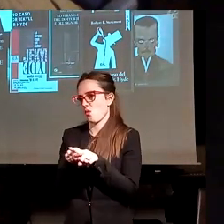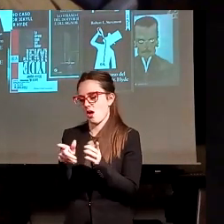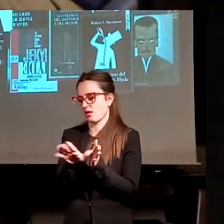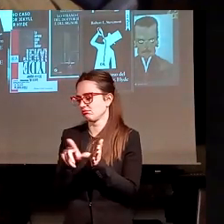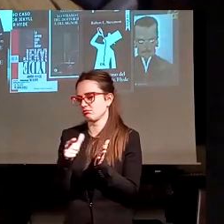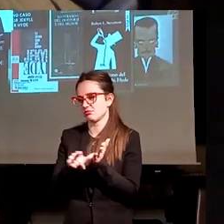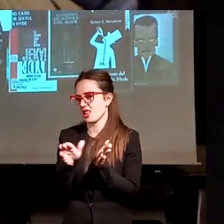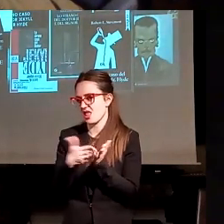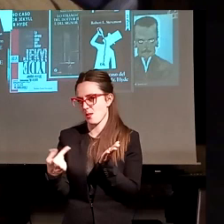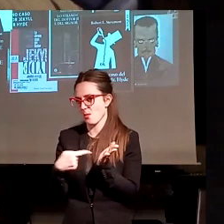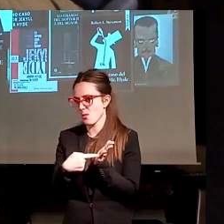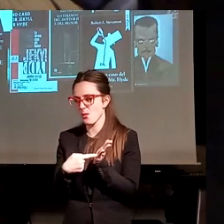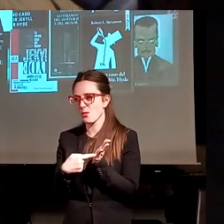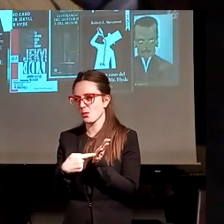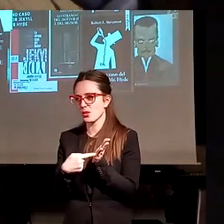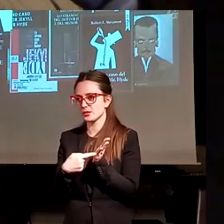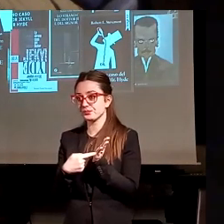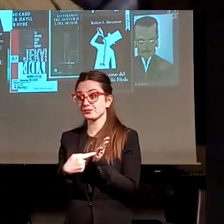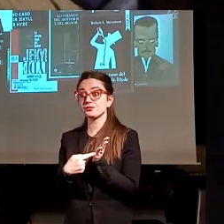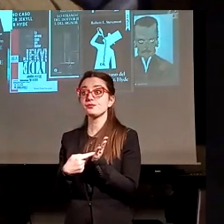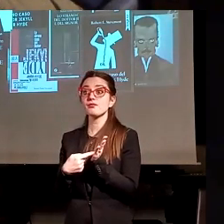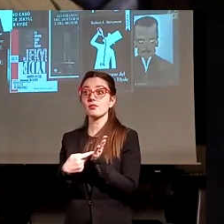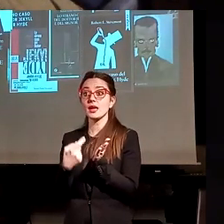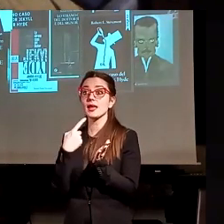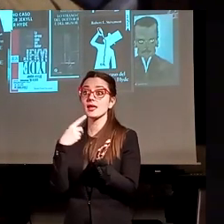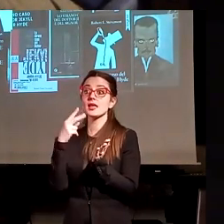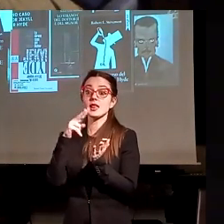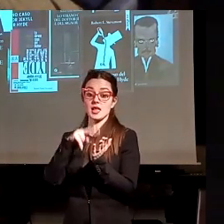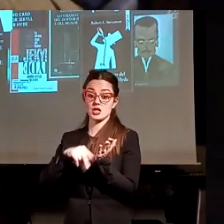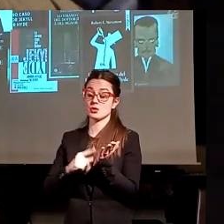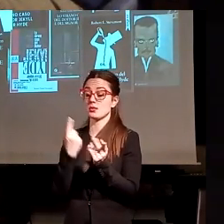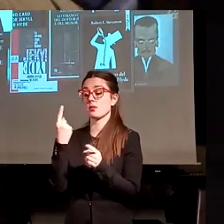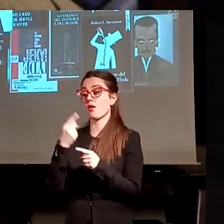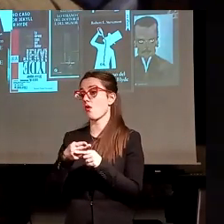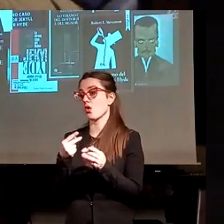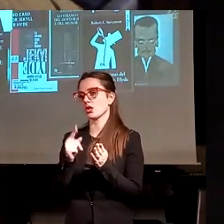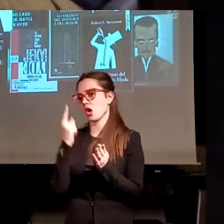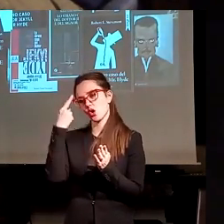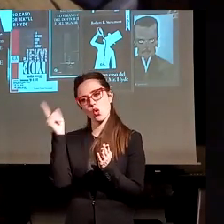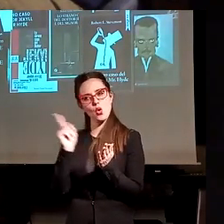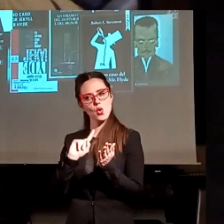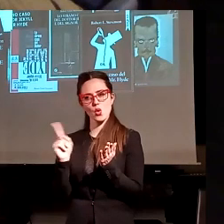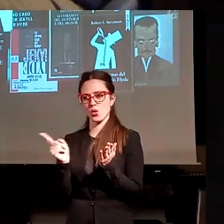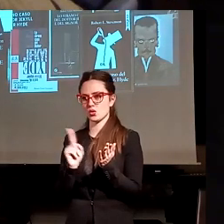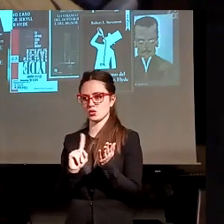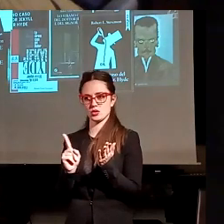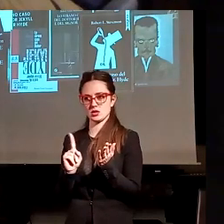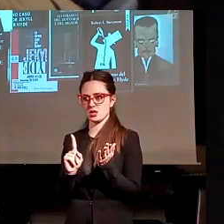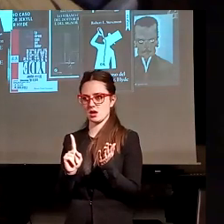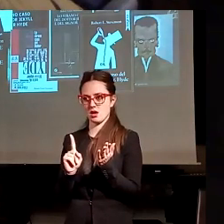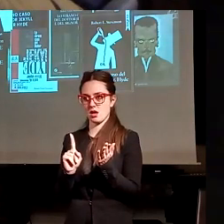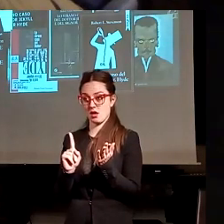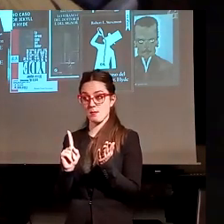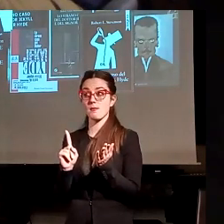e che il lettore la prima volta e legge non sa attenzione non sa perché sarebbe la indorati